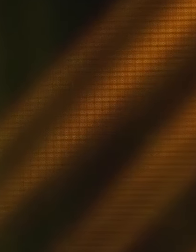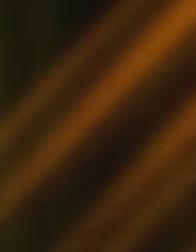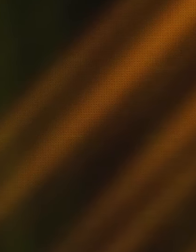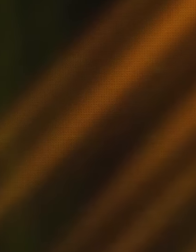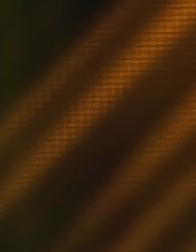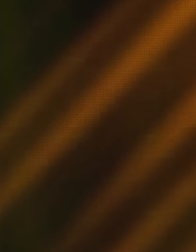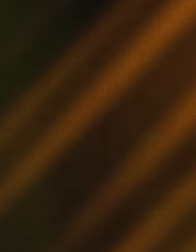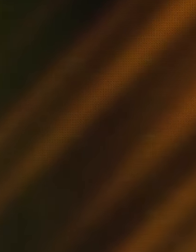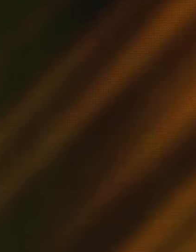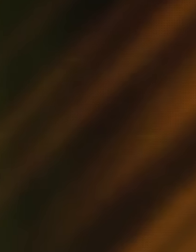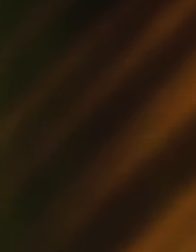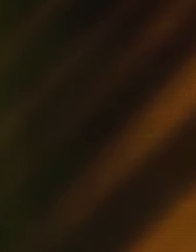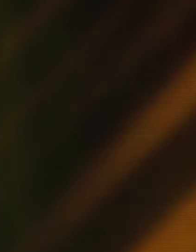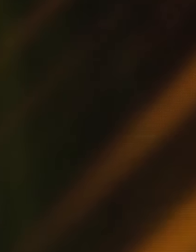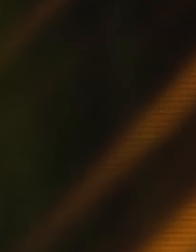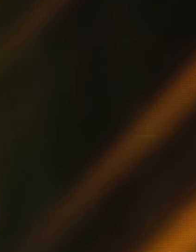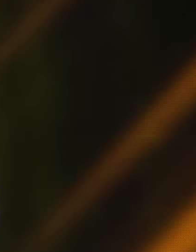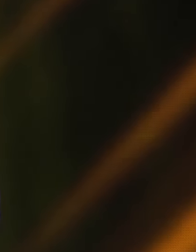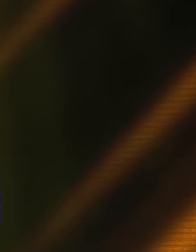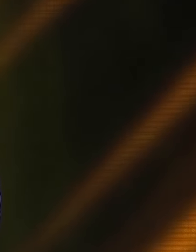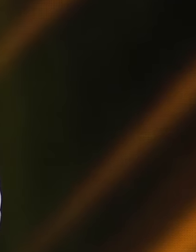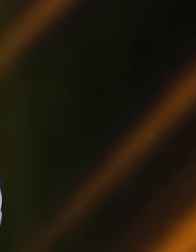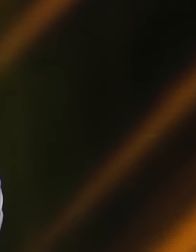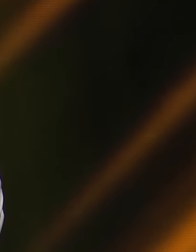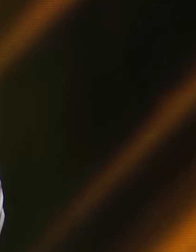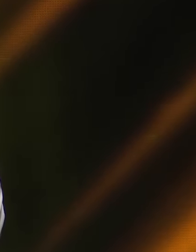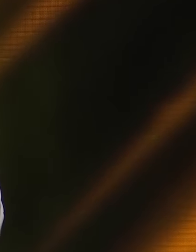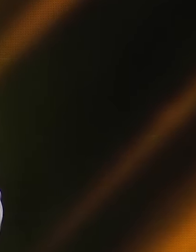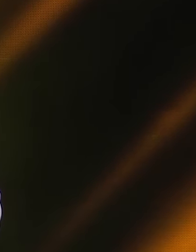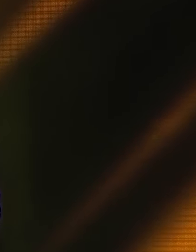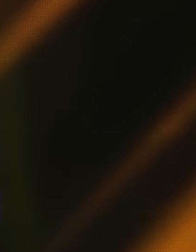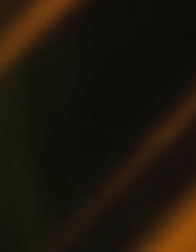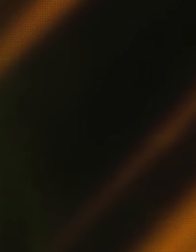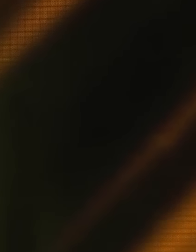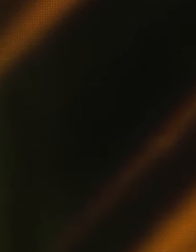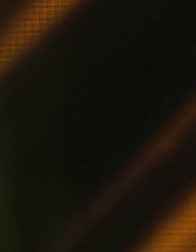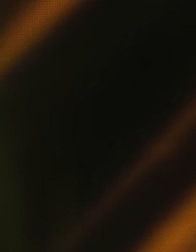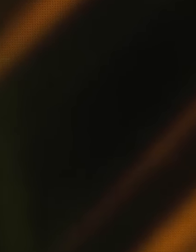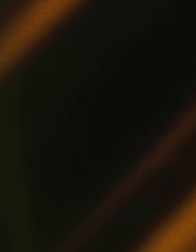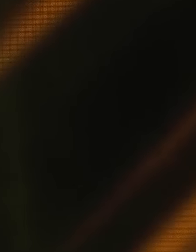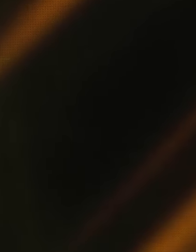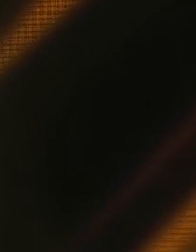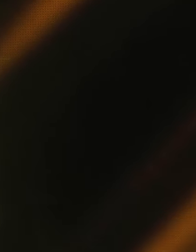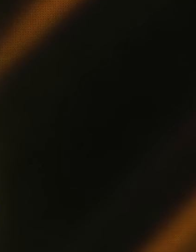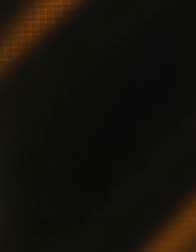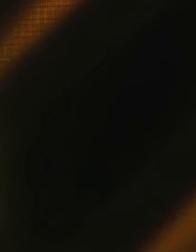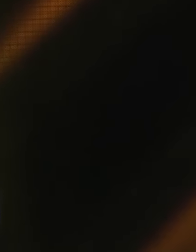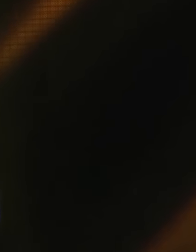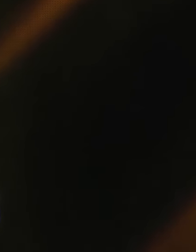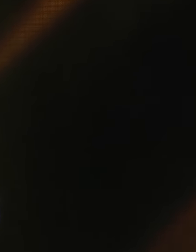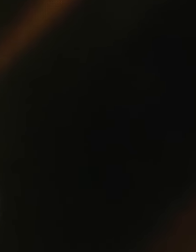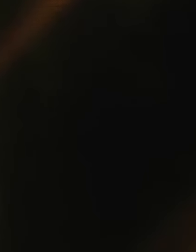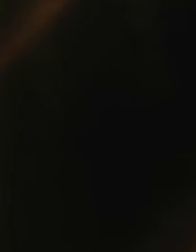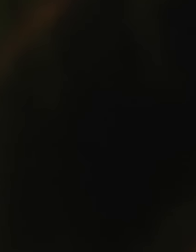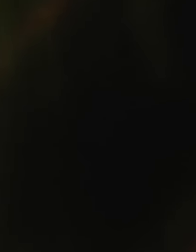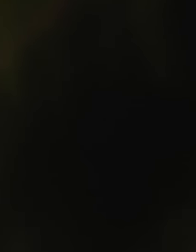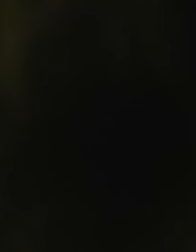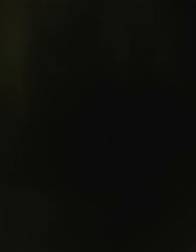Sungguh hati kami tenang bersamamu, Tuhan. Ku